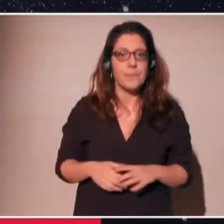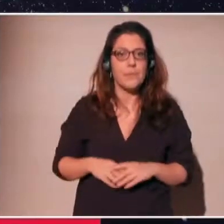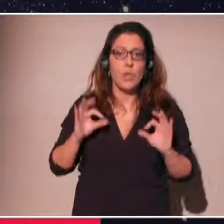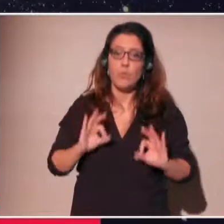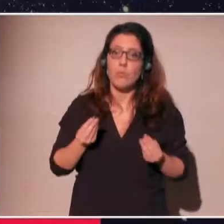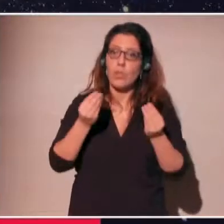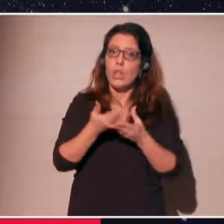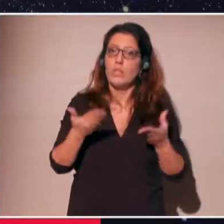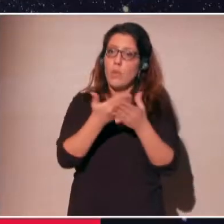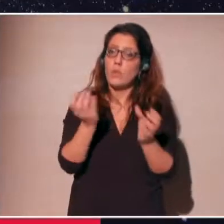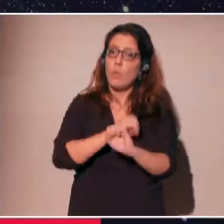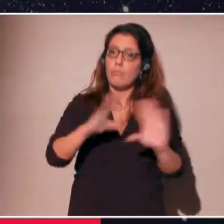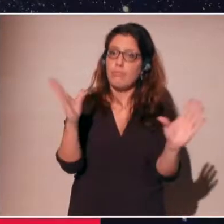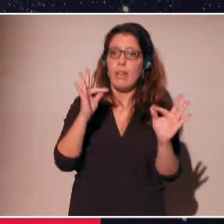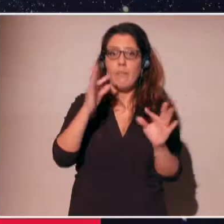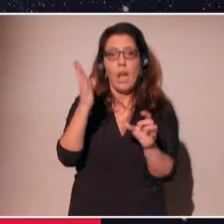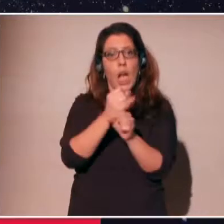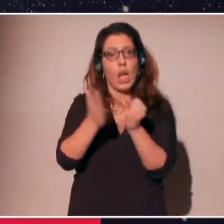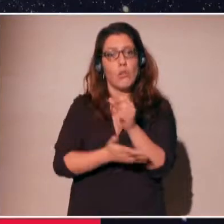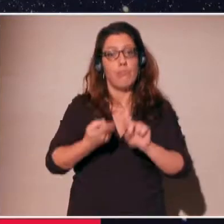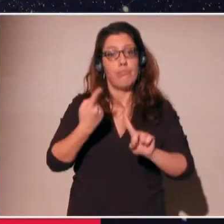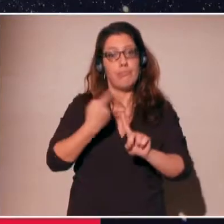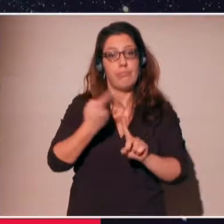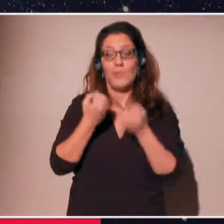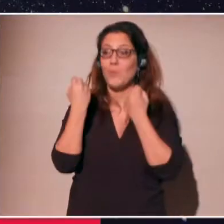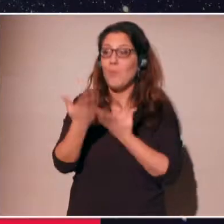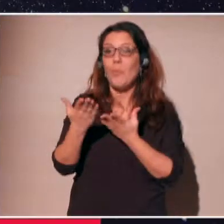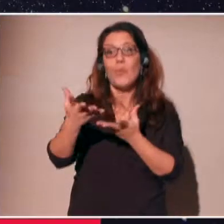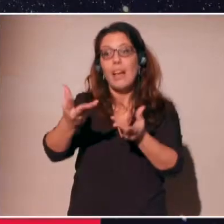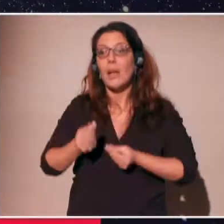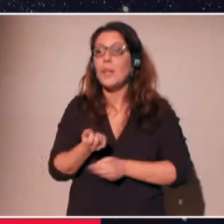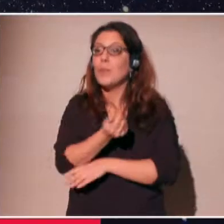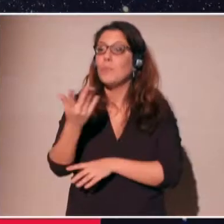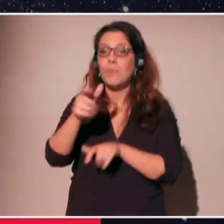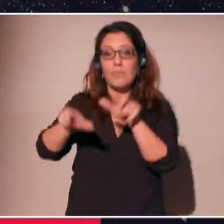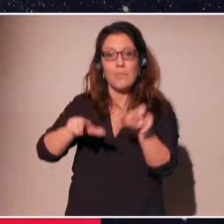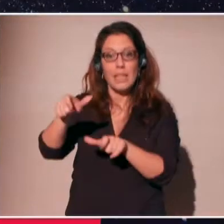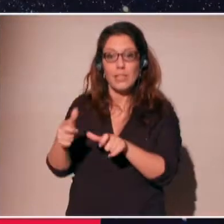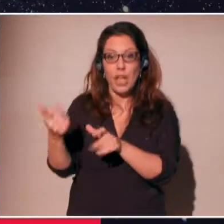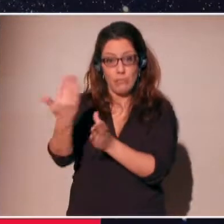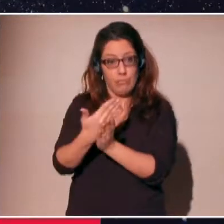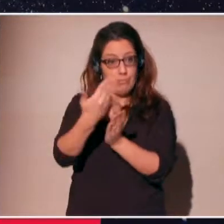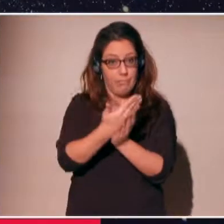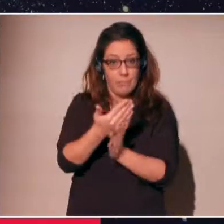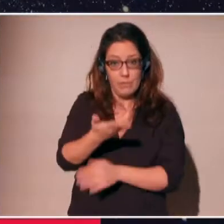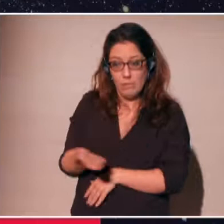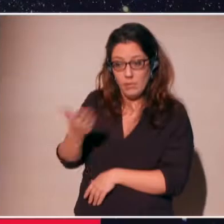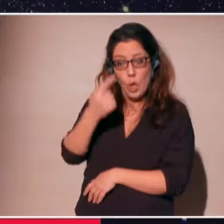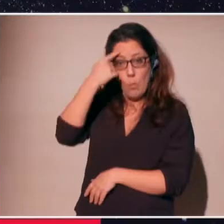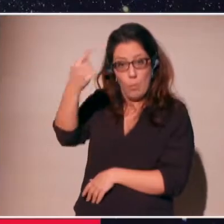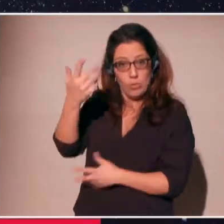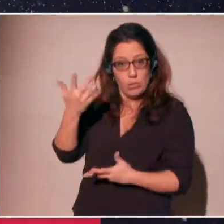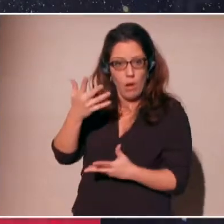enjeux majeurs, nous vous proposons d'accueillir désormais plusieurs acteurs qui pensent cette